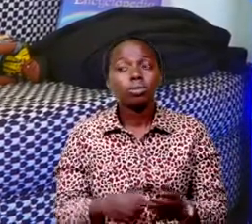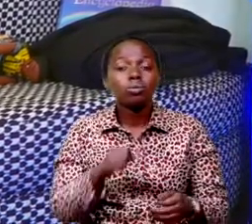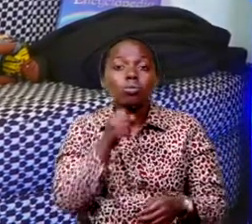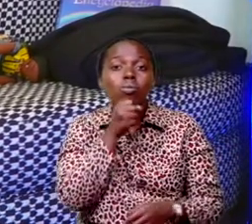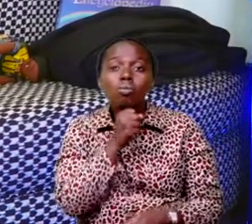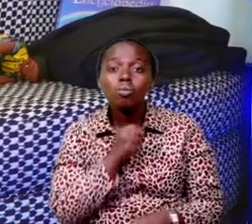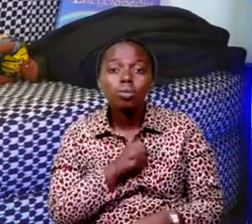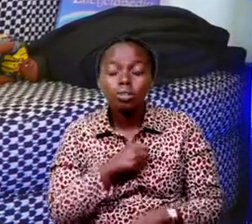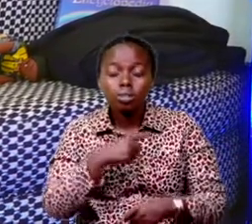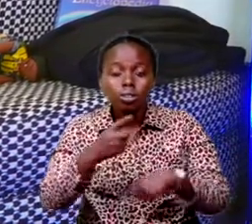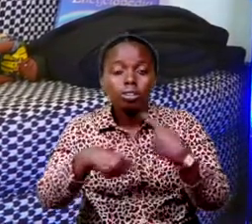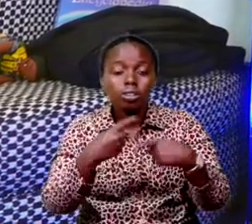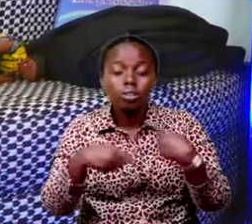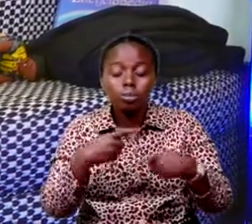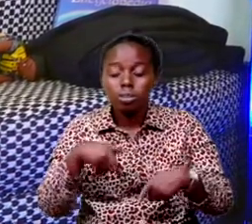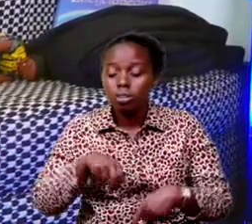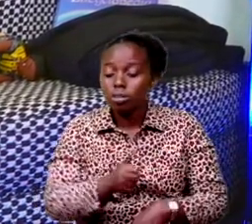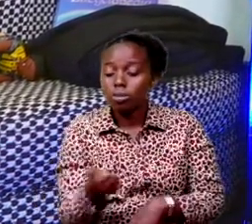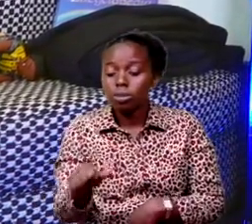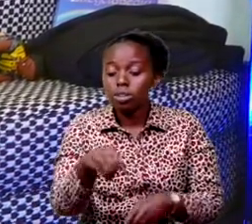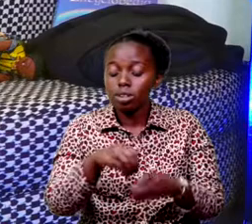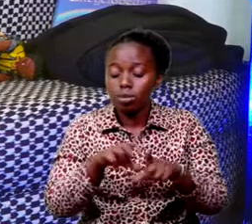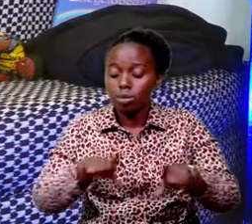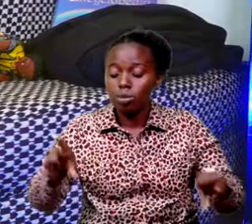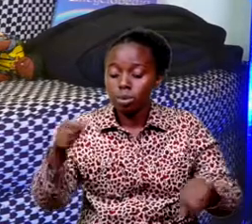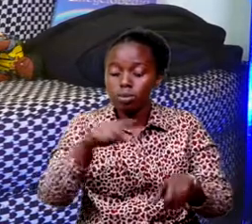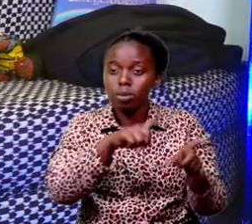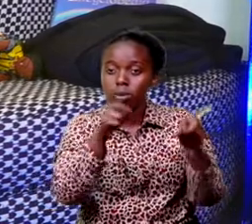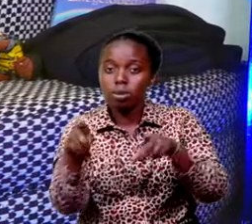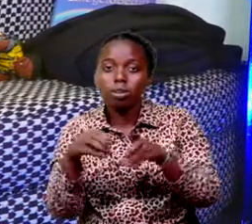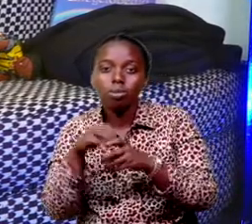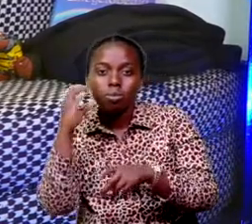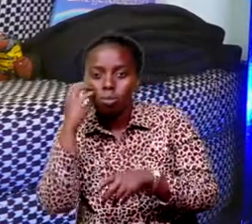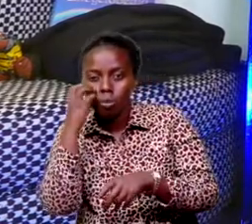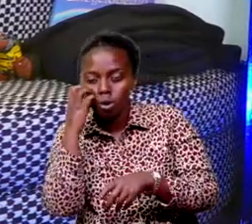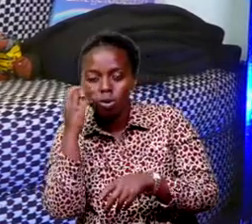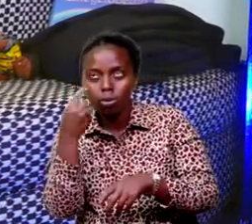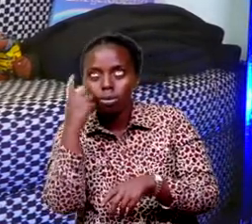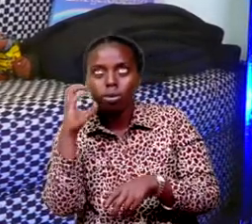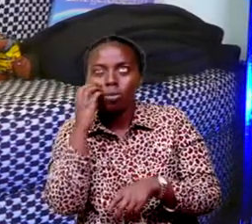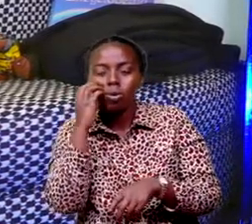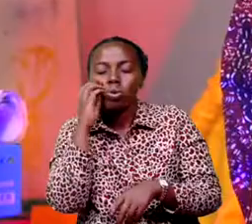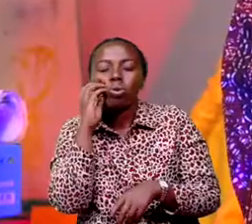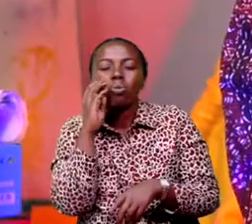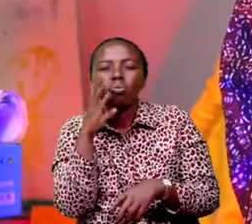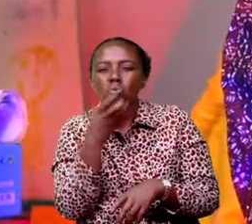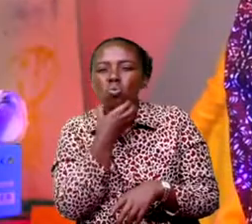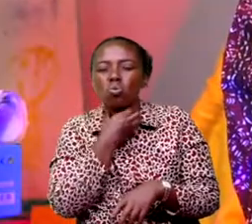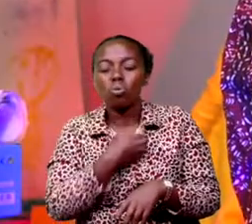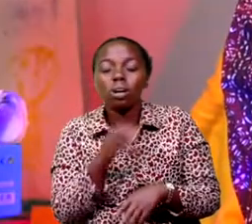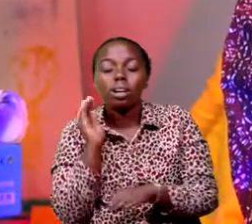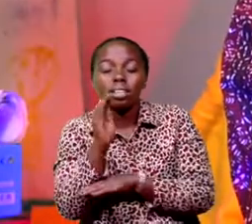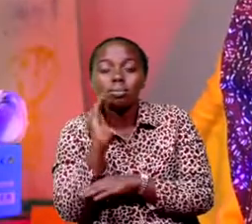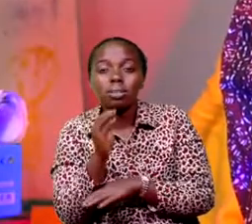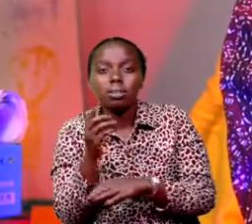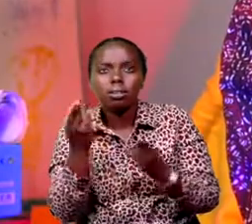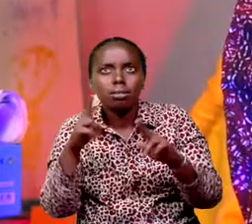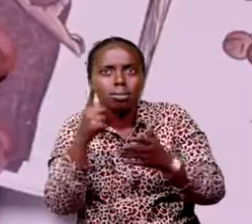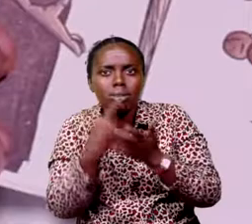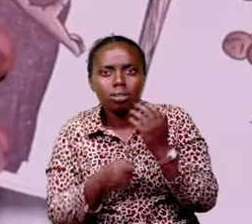nuko umukecuru akomeza kugenda mu murima we agera ku macunga abona amacunga nawe yarumye ayabaza icyo